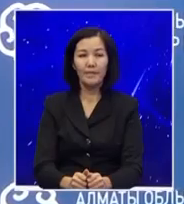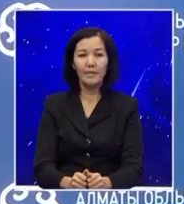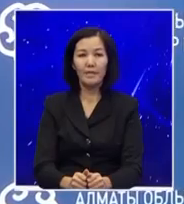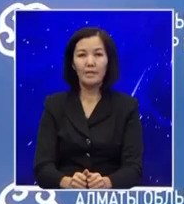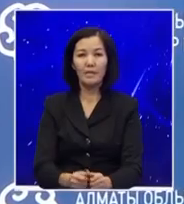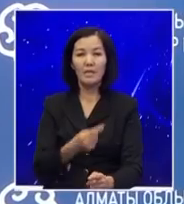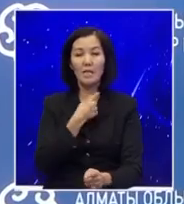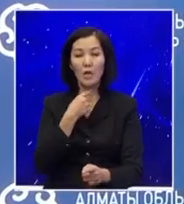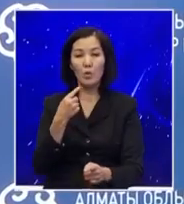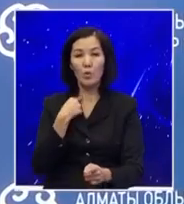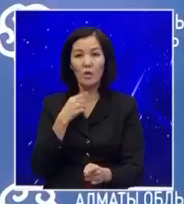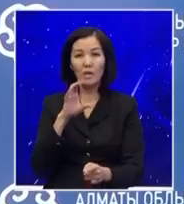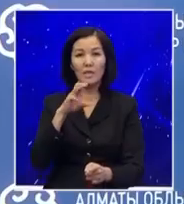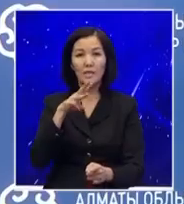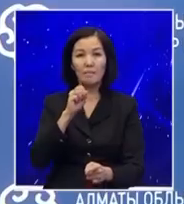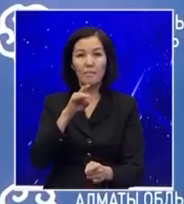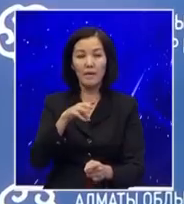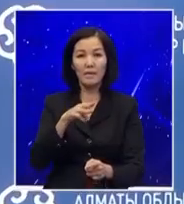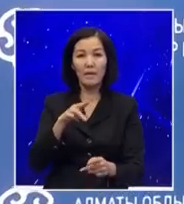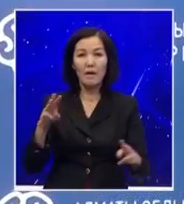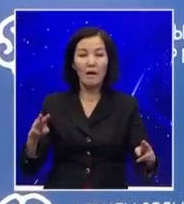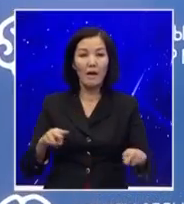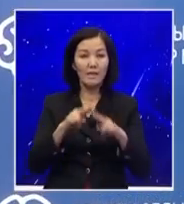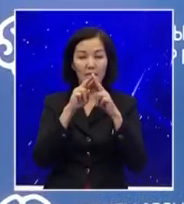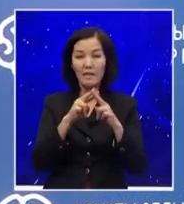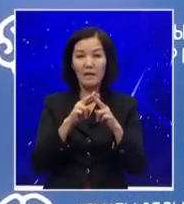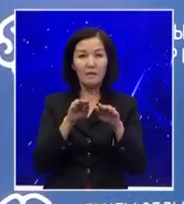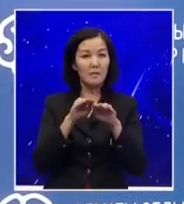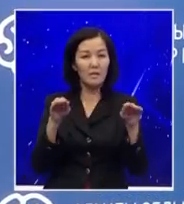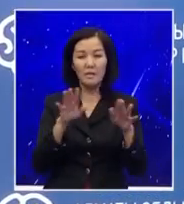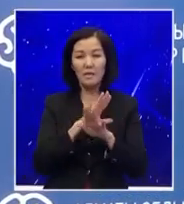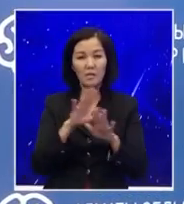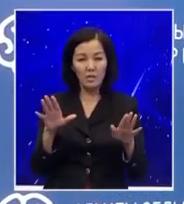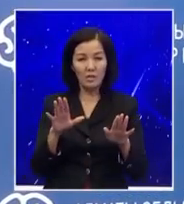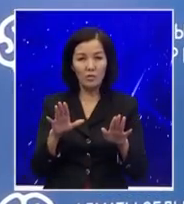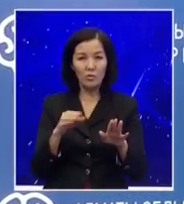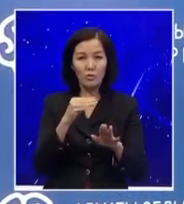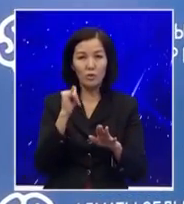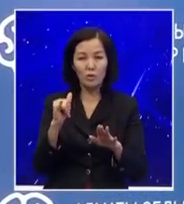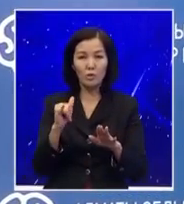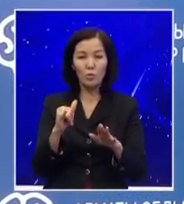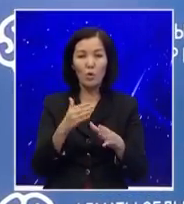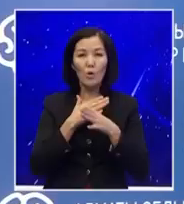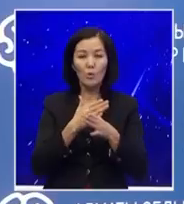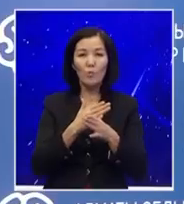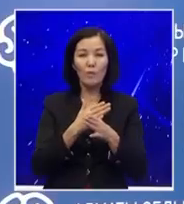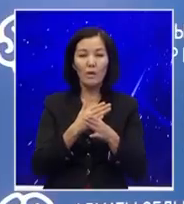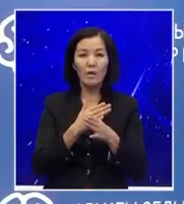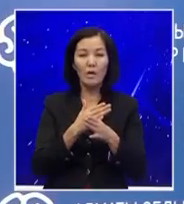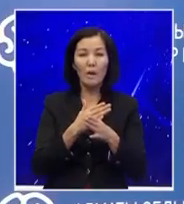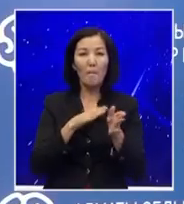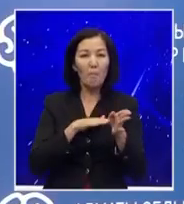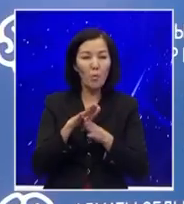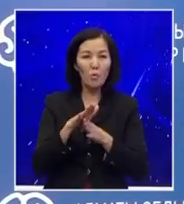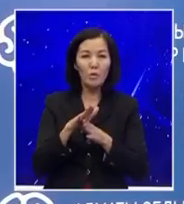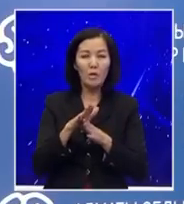Смарт Талдықорған, смарт Астана деңгейіне әлі жеткен жоқ. Жетісу көмек толықтай өз мүмкіншілігін көрсете алмай отыр.